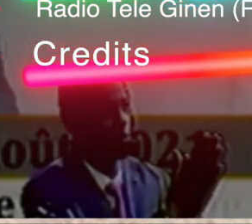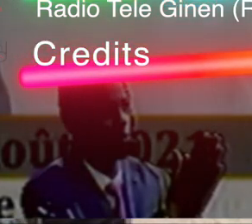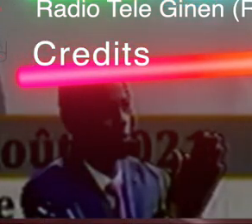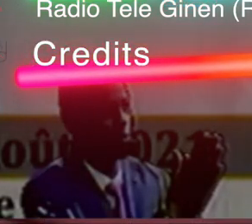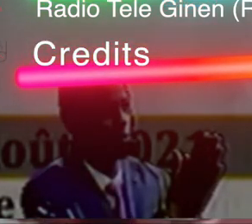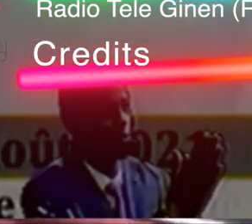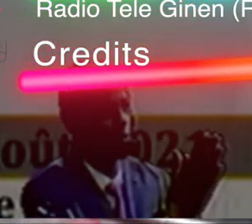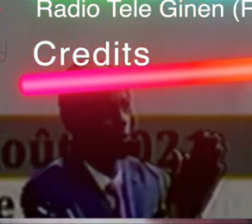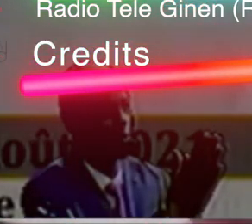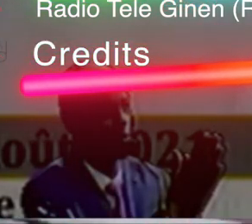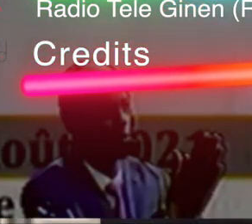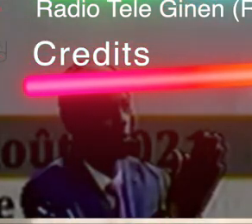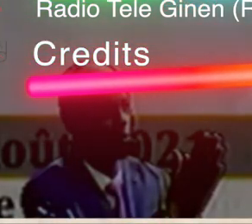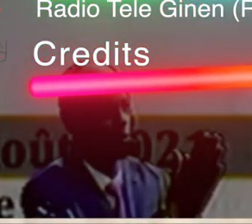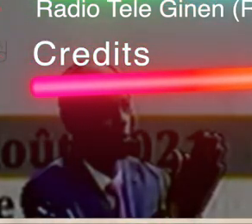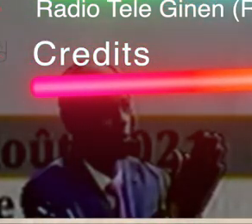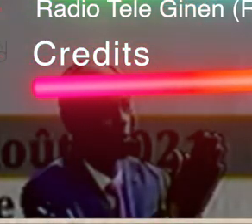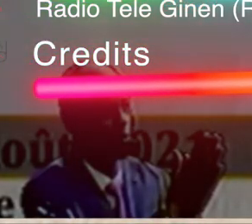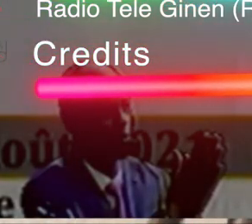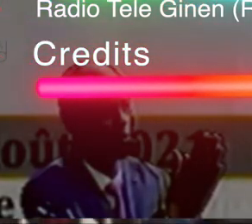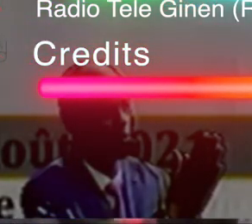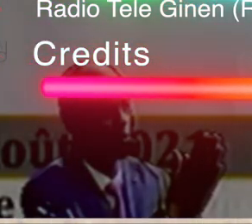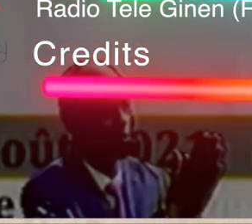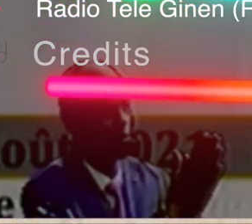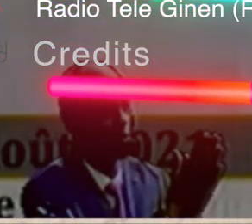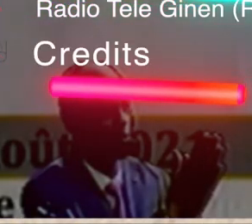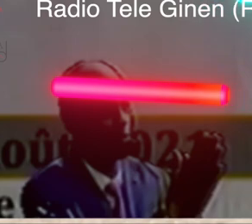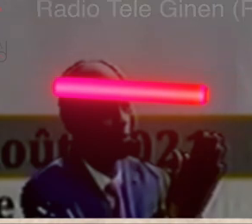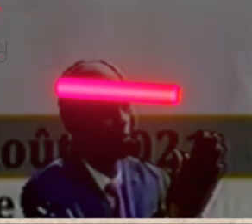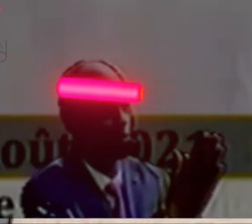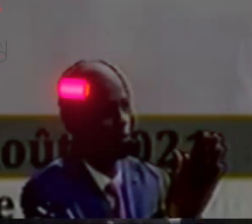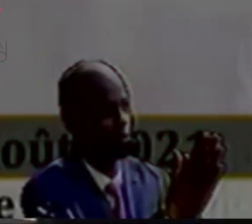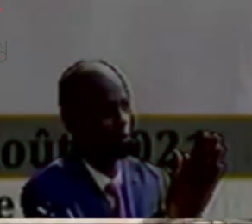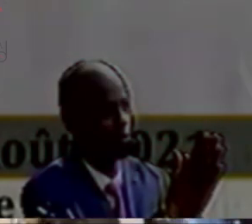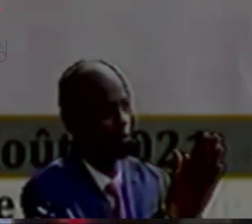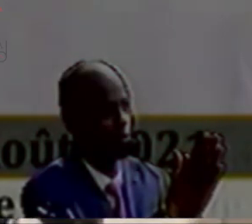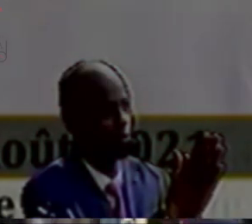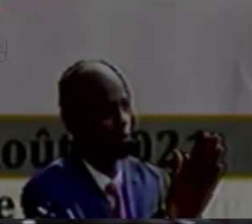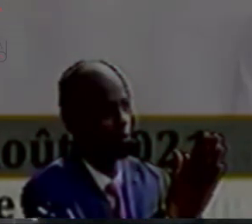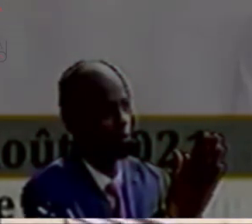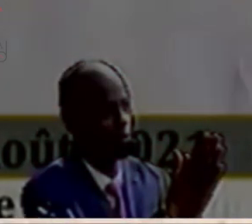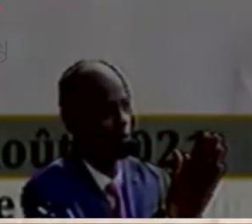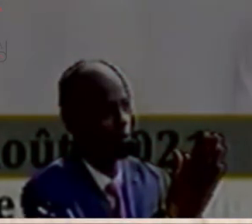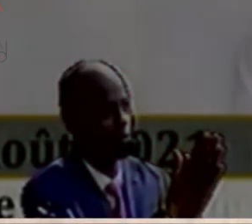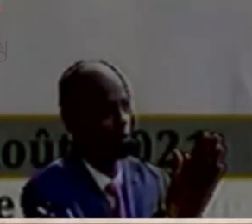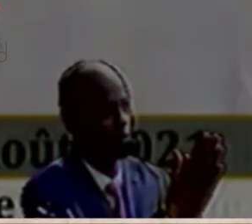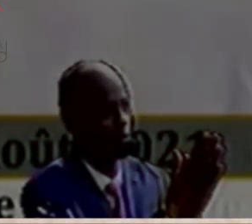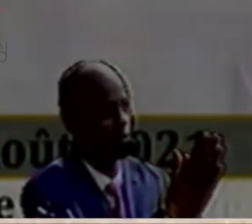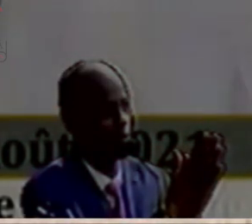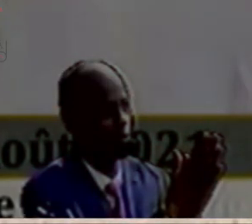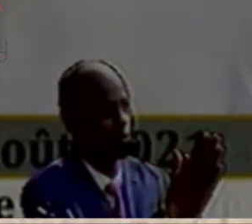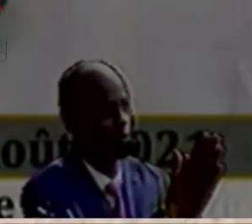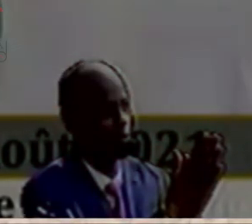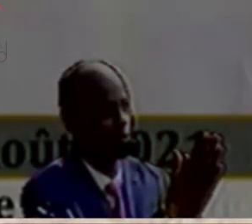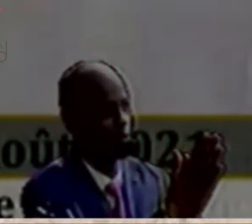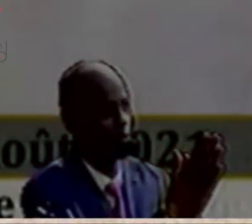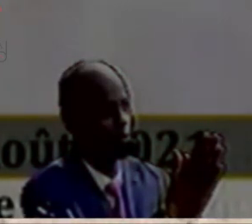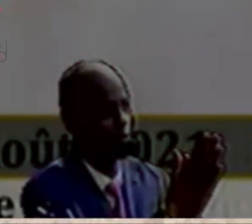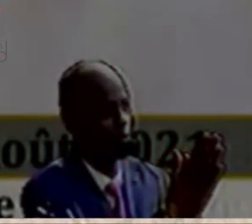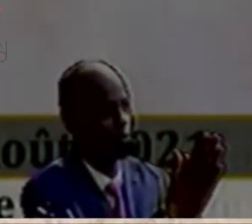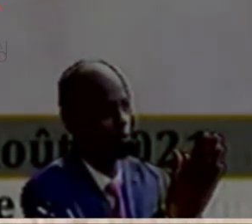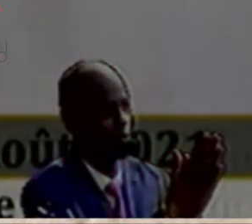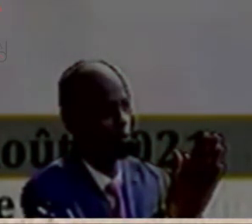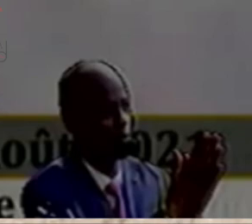de cumuler le plus possible, non pas forcément en aide de première nécessité, parce que vous le voyez, l'aide arrive par tonne, par tonne, par tonne, par